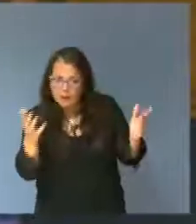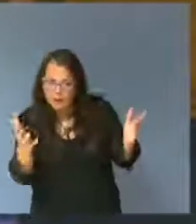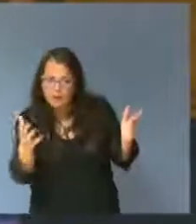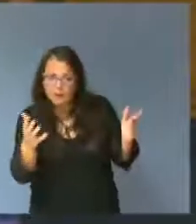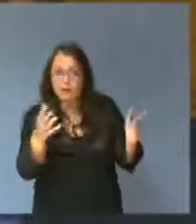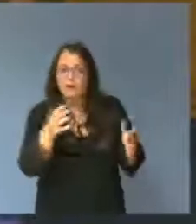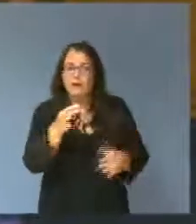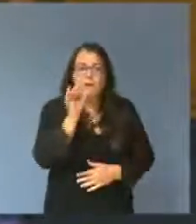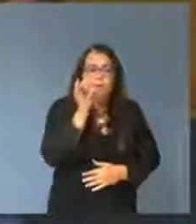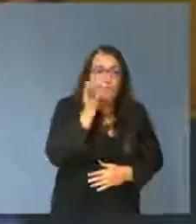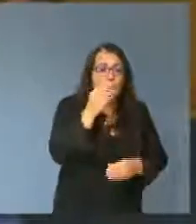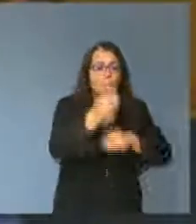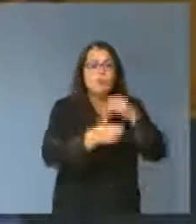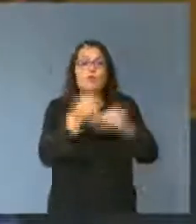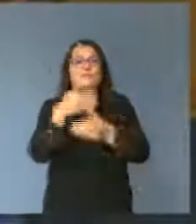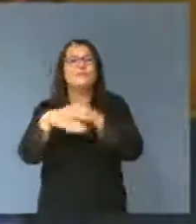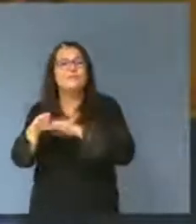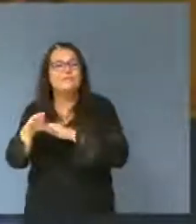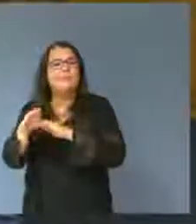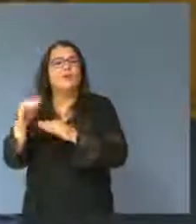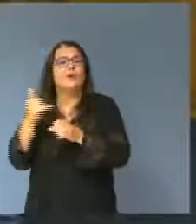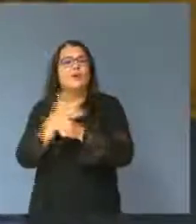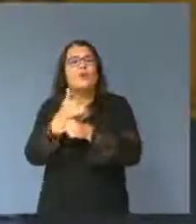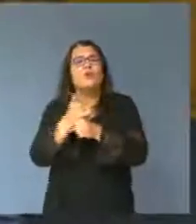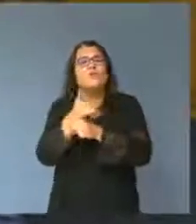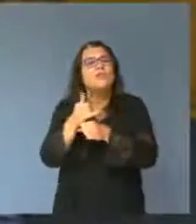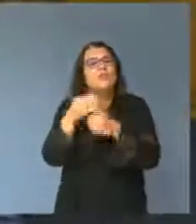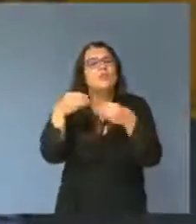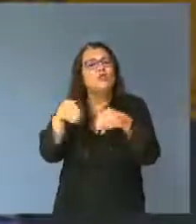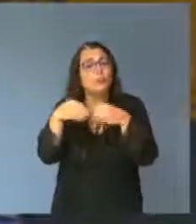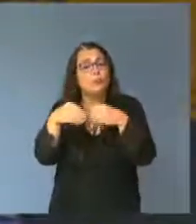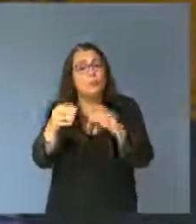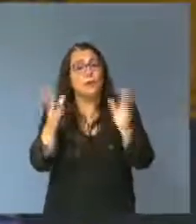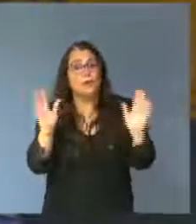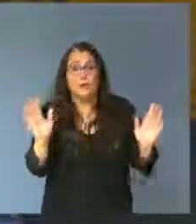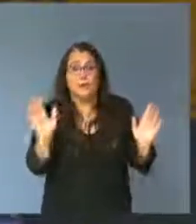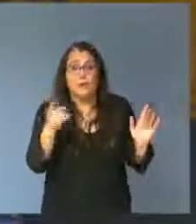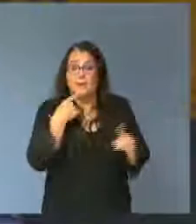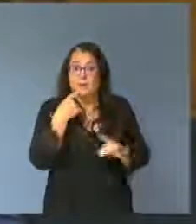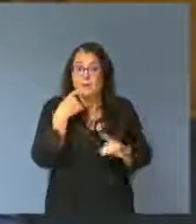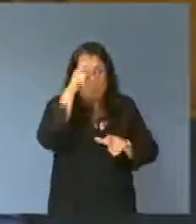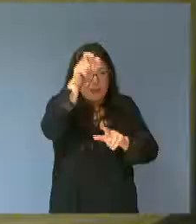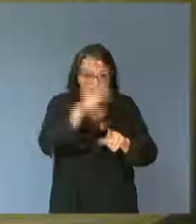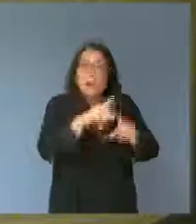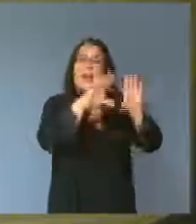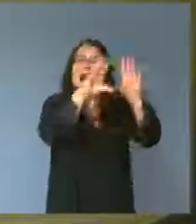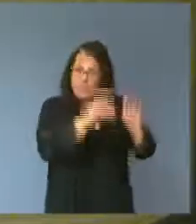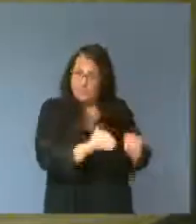cannabis dans les coffee shops, il faut être résident. C'est-à-dire qu'ils ont mis fin au tourisme, justement,